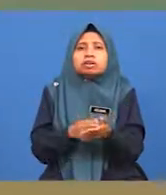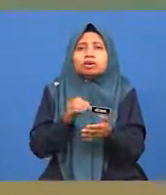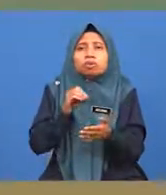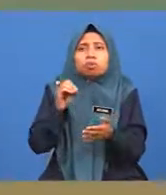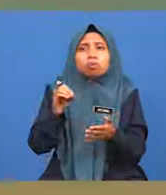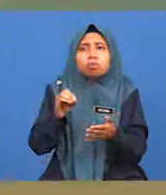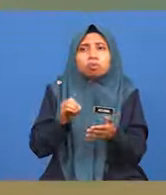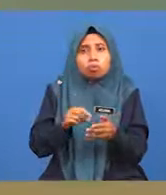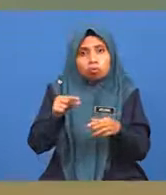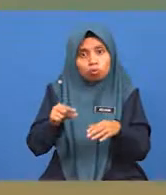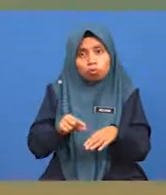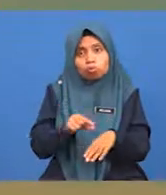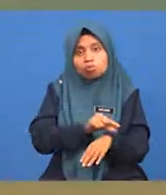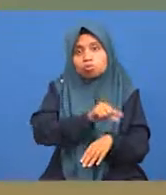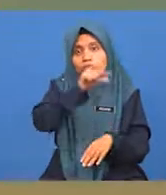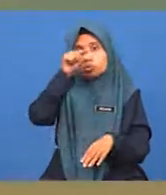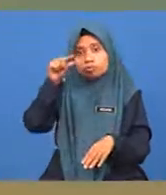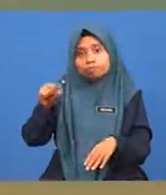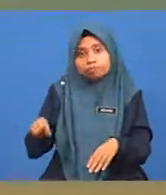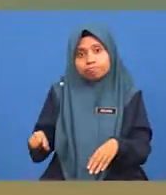Oh, gunung.